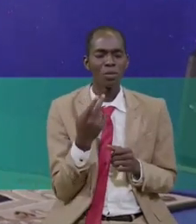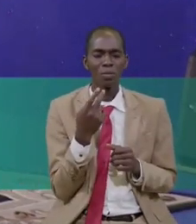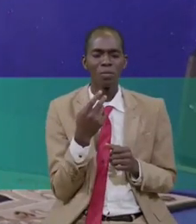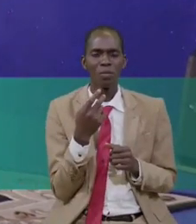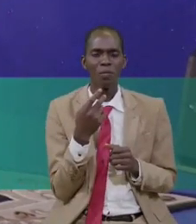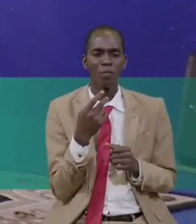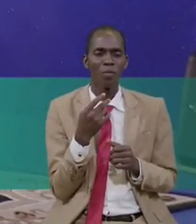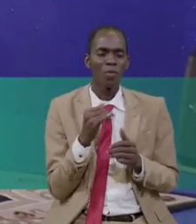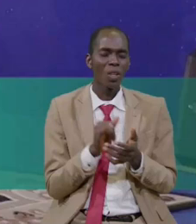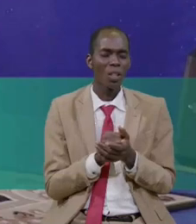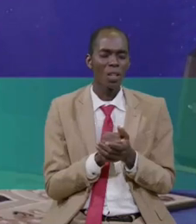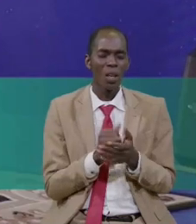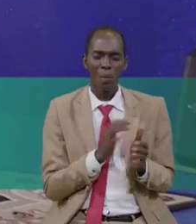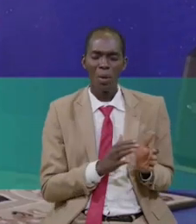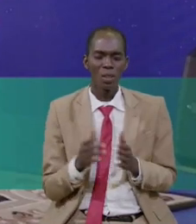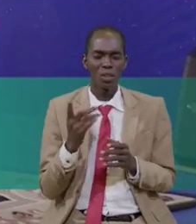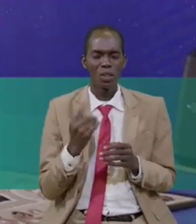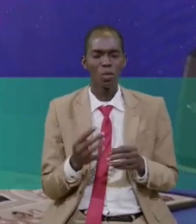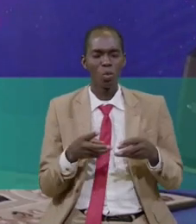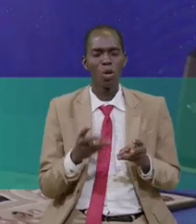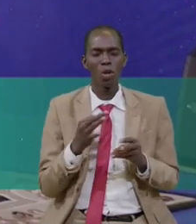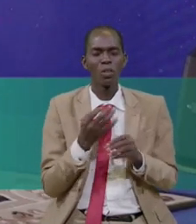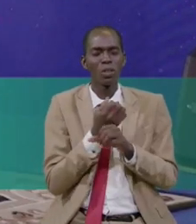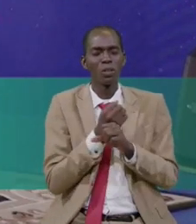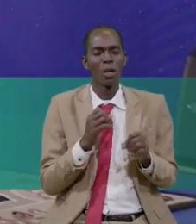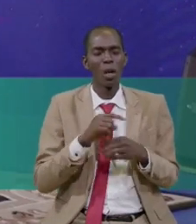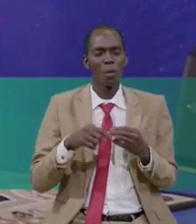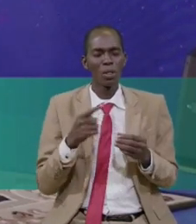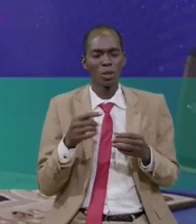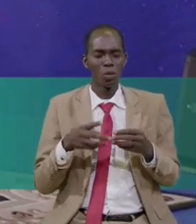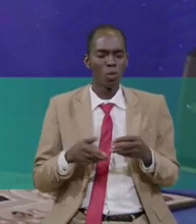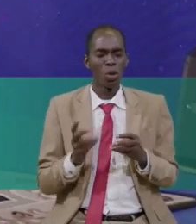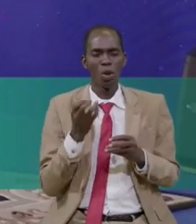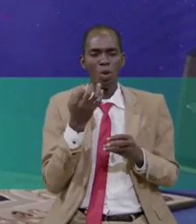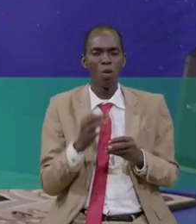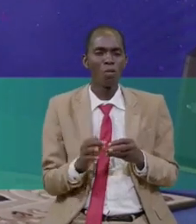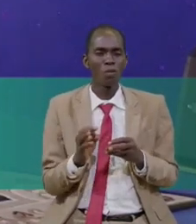Après avoir entendu parler de la voie du salut, la grâce,